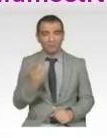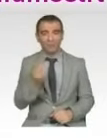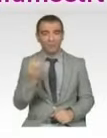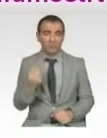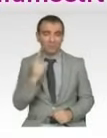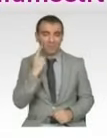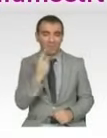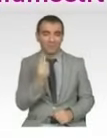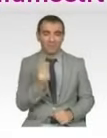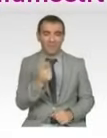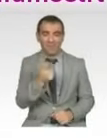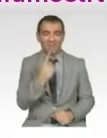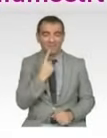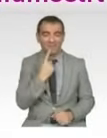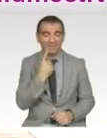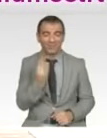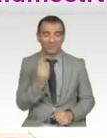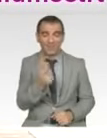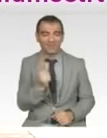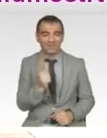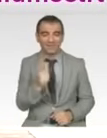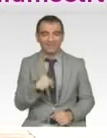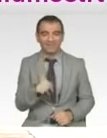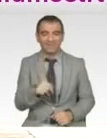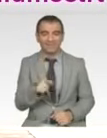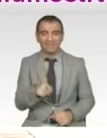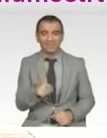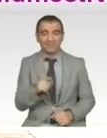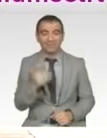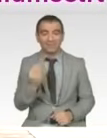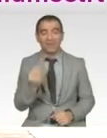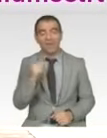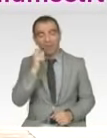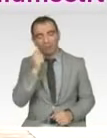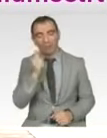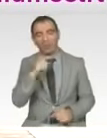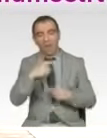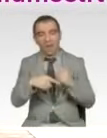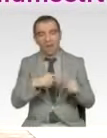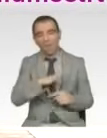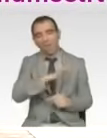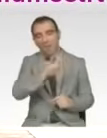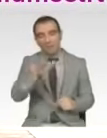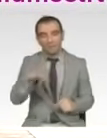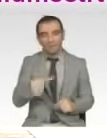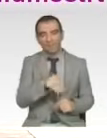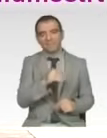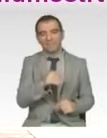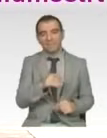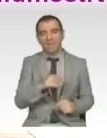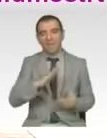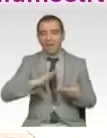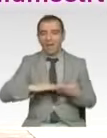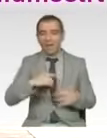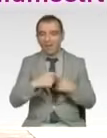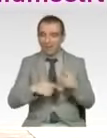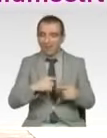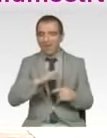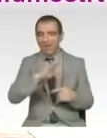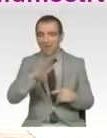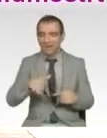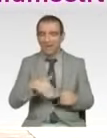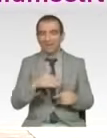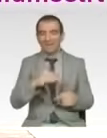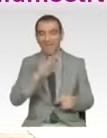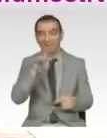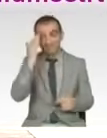Bizim ellerinden tatlı, öpüyoruz. Çok tatlı, enerjileri çok güzel. Abilerine de, amcalarına, dayılarına, bütün eş, dost, akraba kim varsa